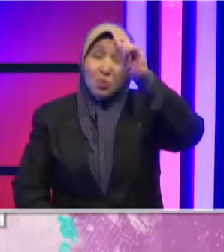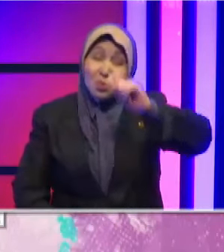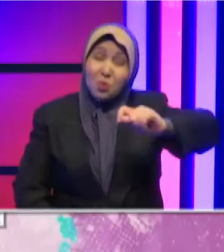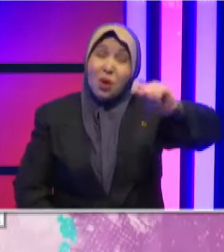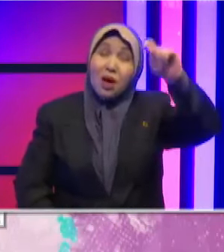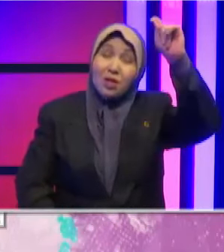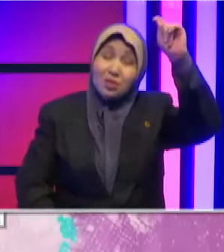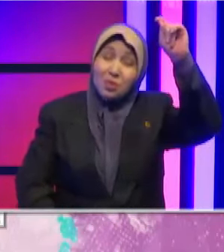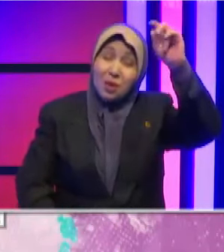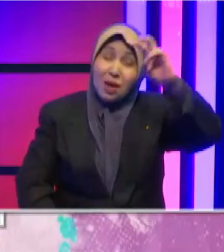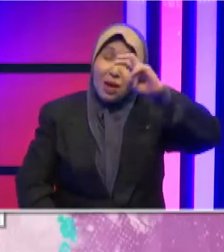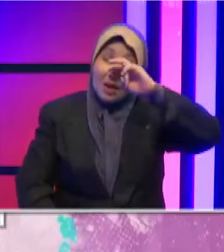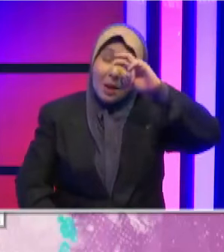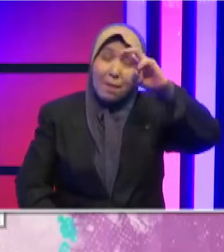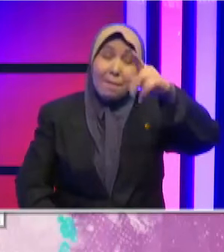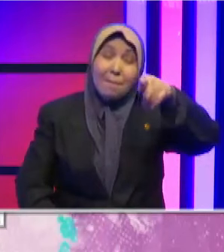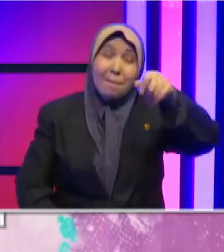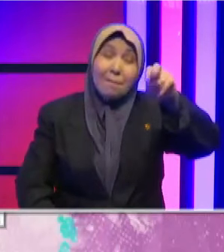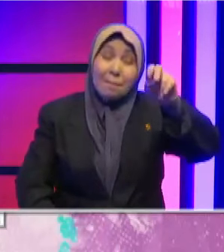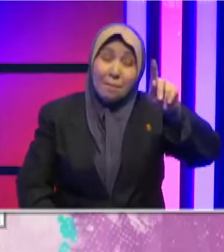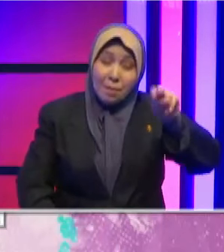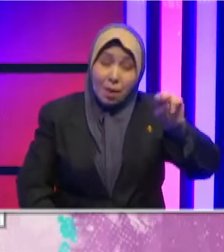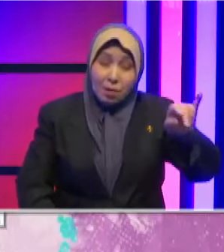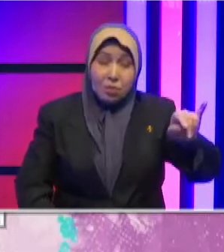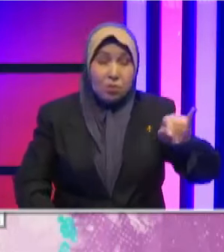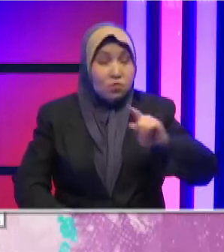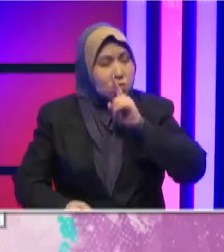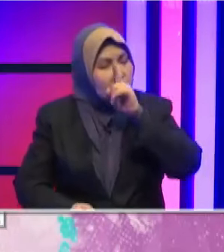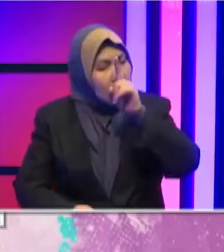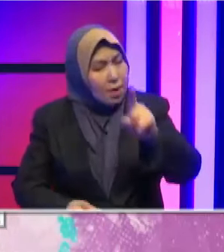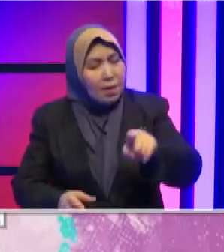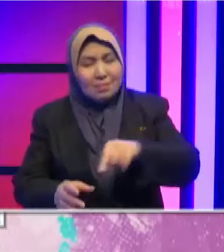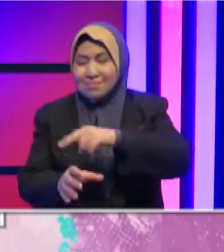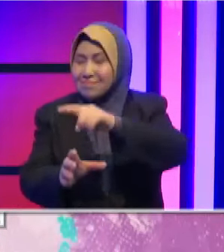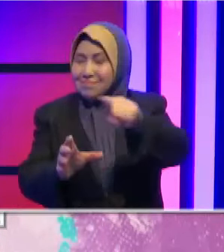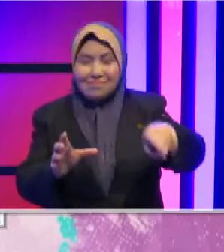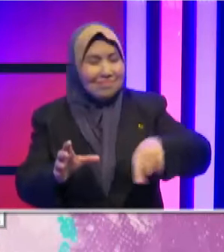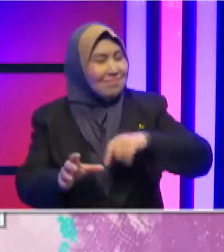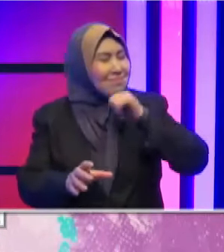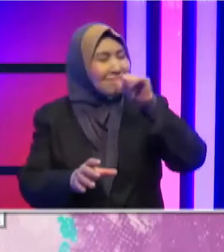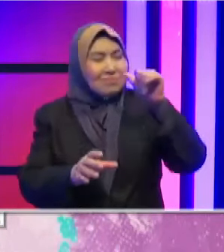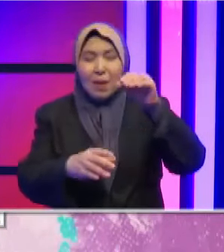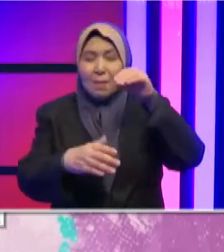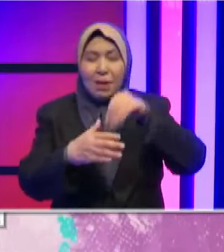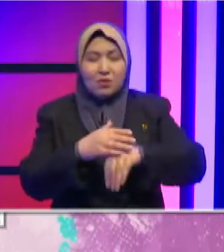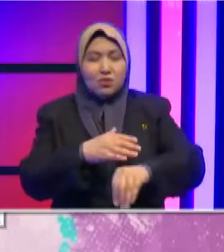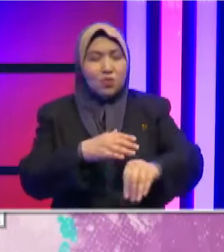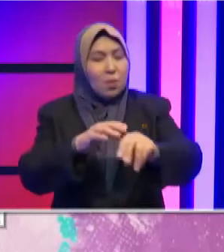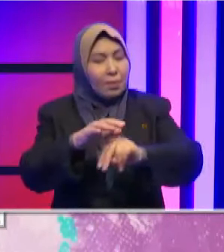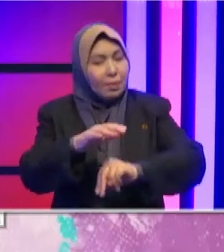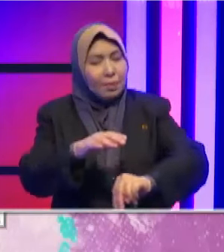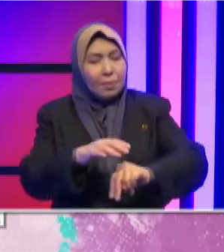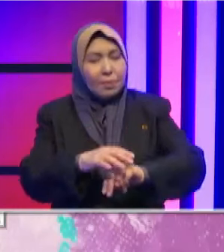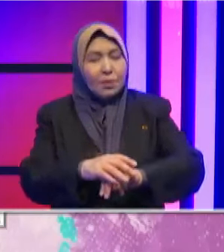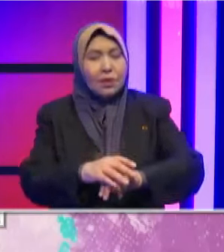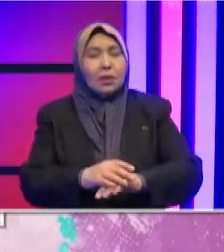ulat ia lihat al-nawawi Dhuha